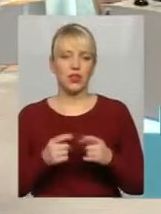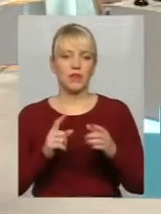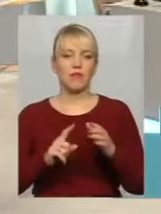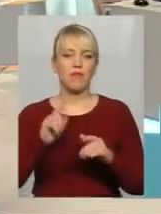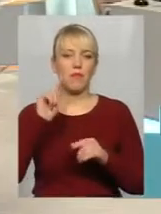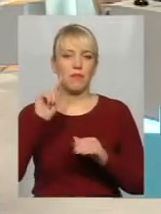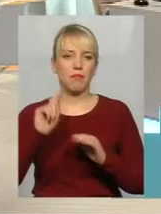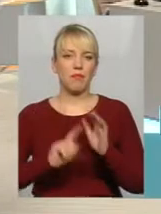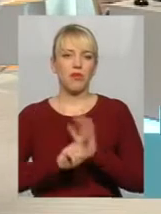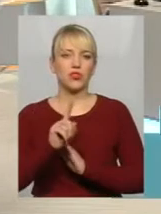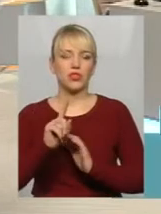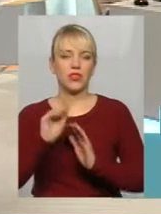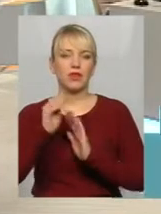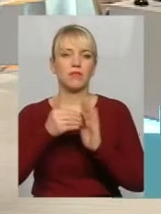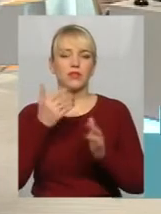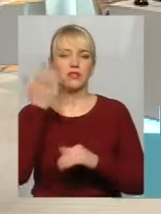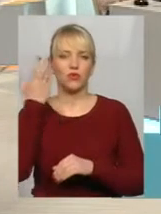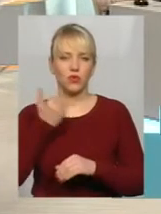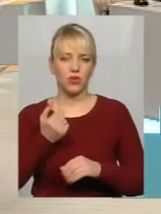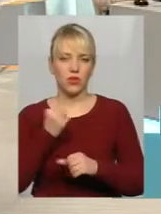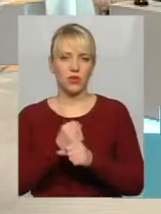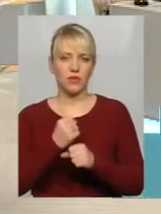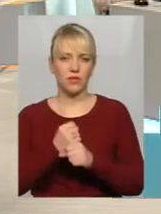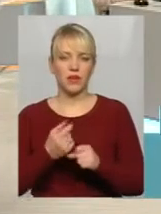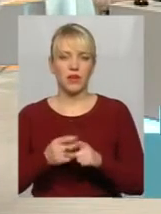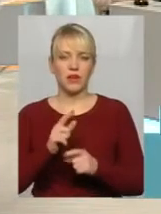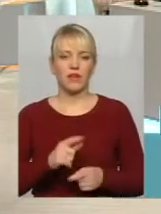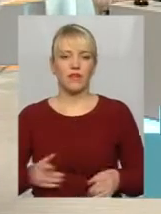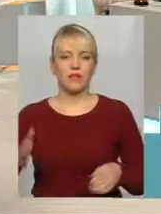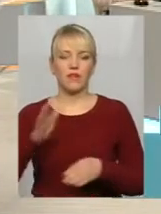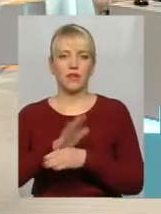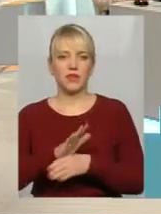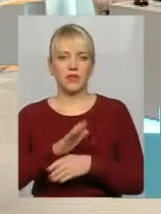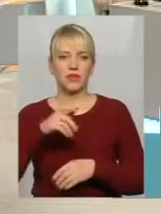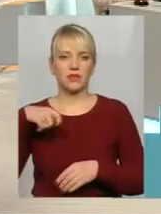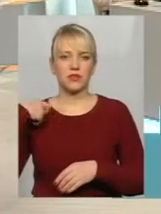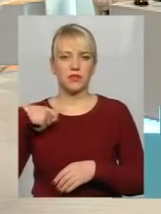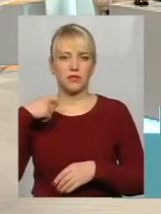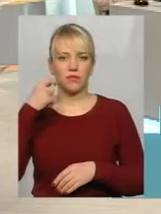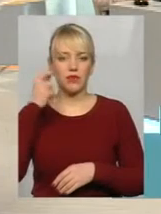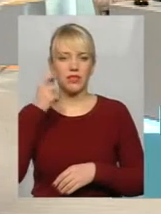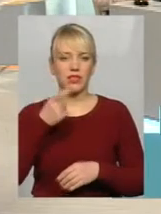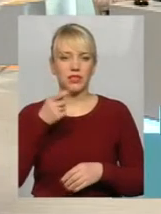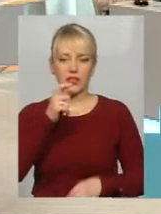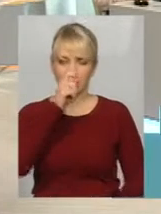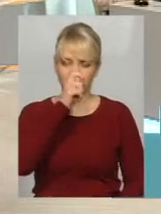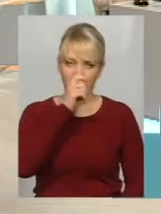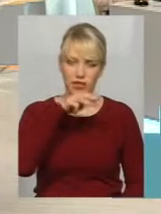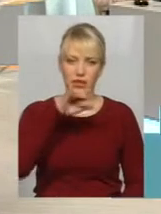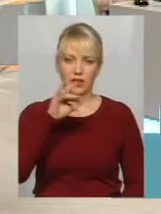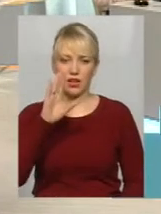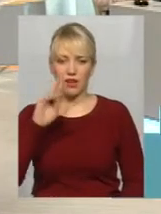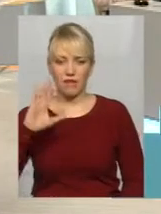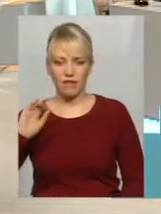коли? Призив, відповідно до указу президента, відбувається в квітні-травні 2018 року. Зараз